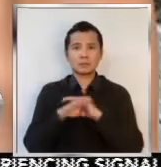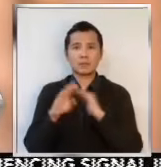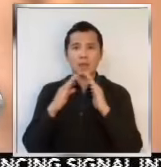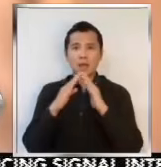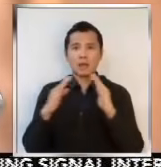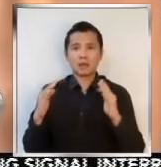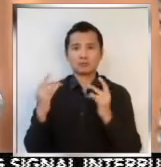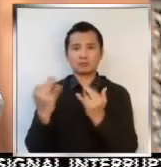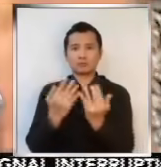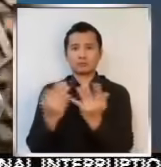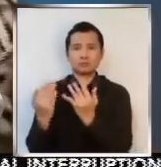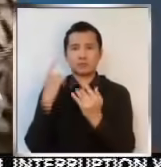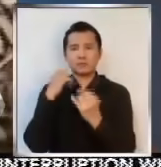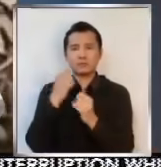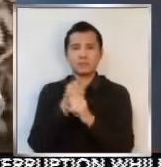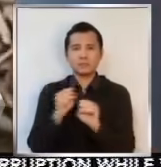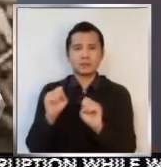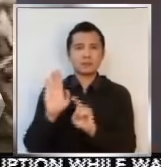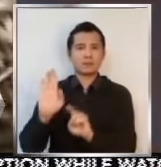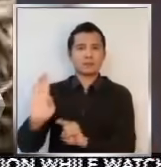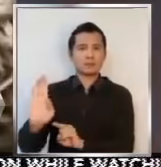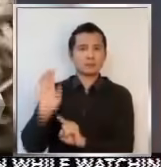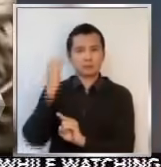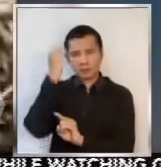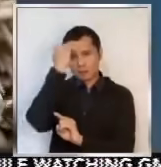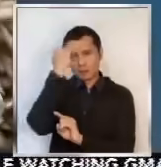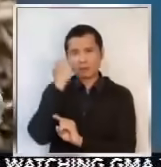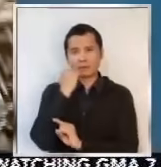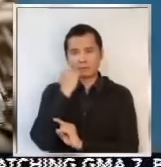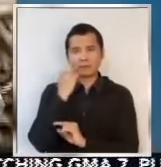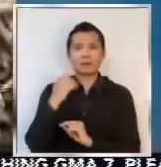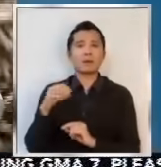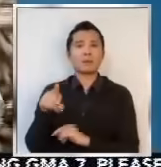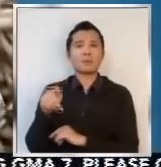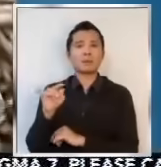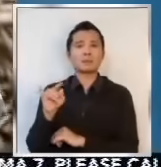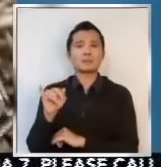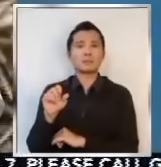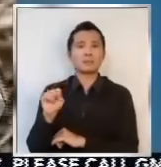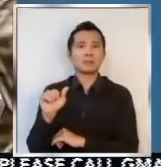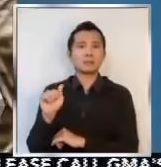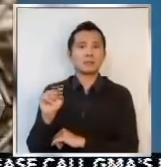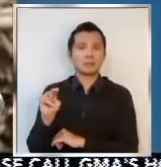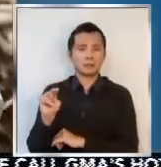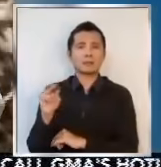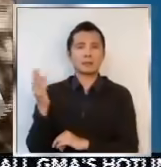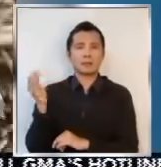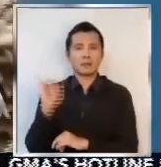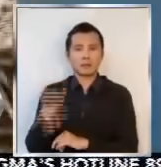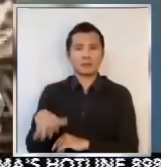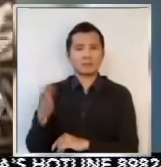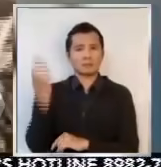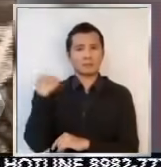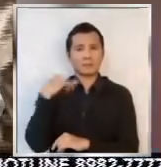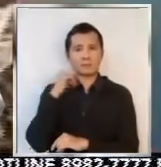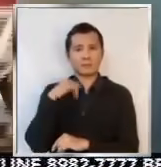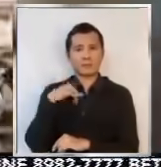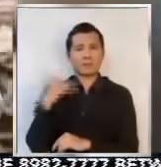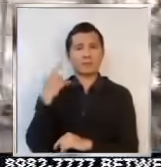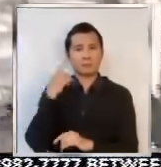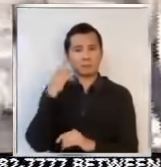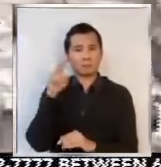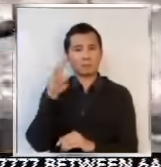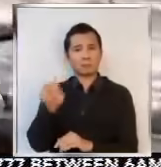Salay, Mangaldan, Pangasinan. Hapon ng Biyernes nang makita niyang nasusunog ang bahay ng kanyang anak na ilang metro lang din ang layo sa kanilang